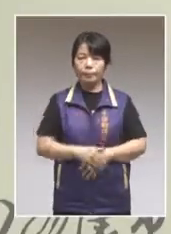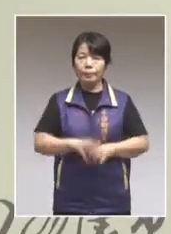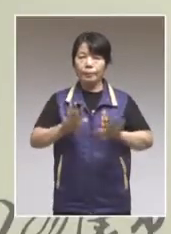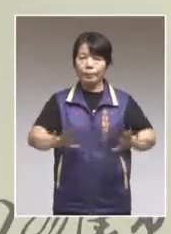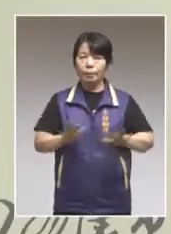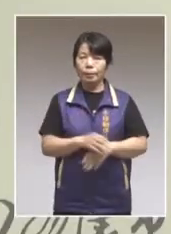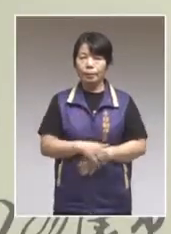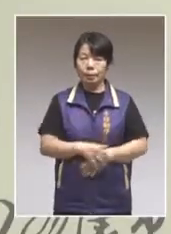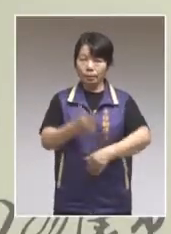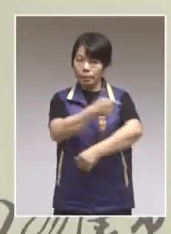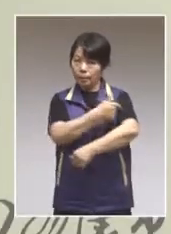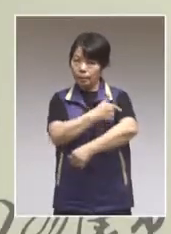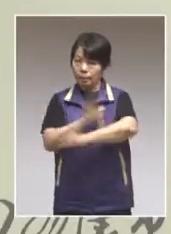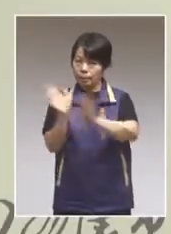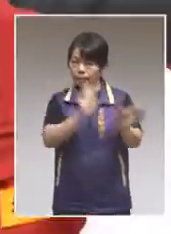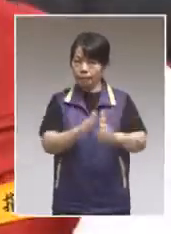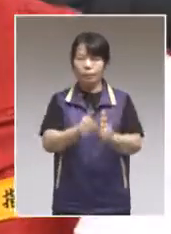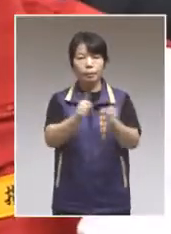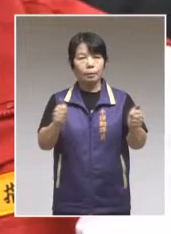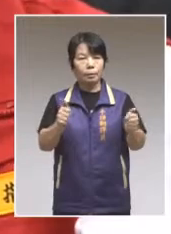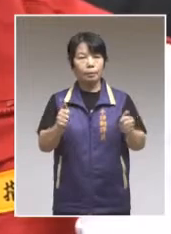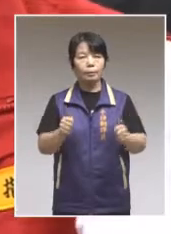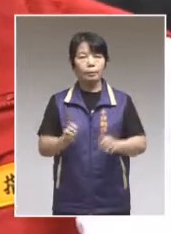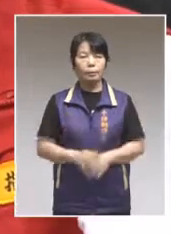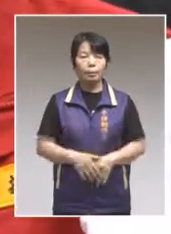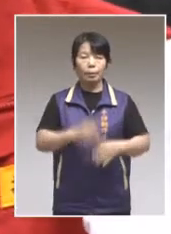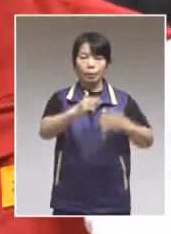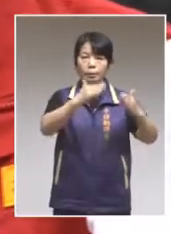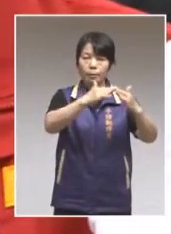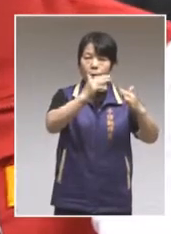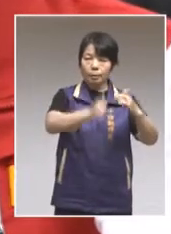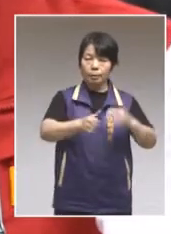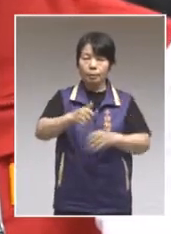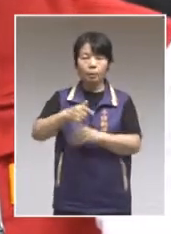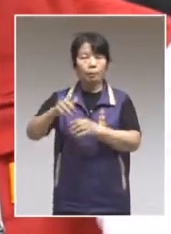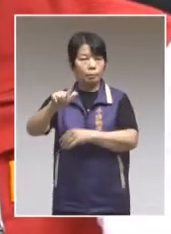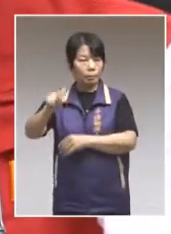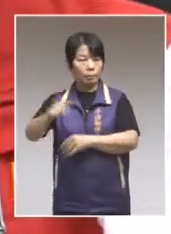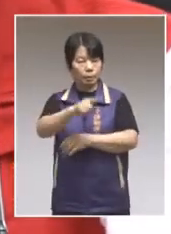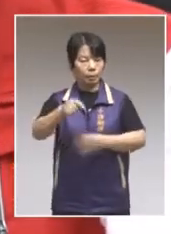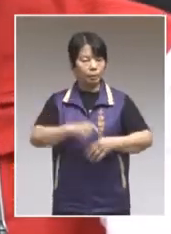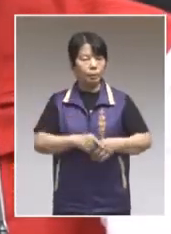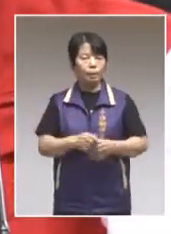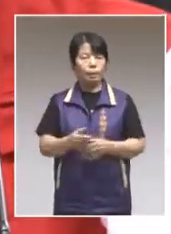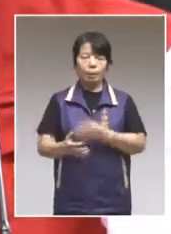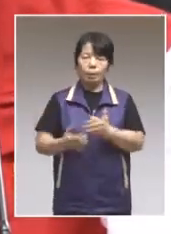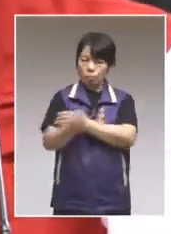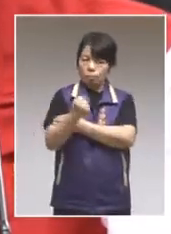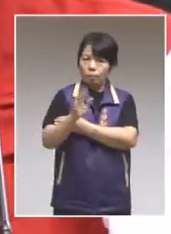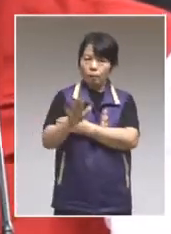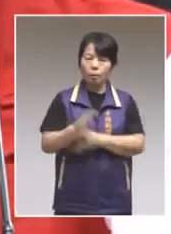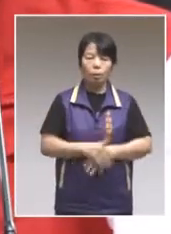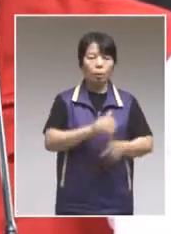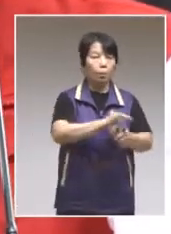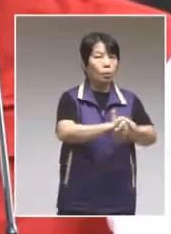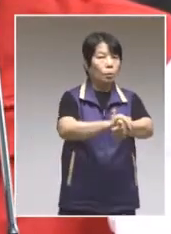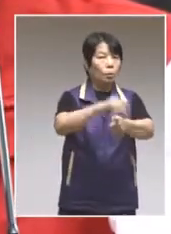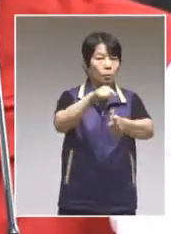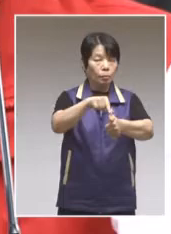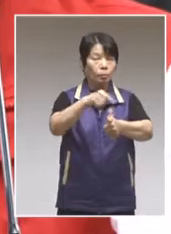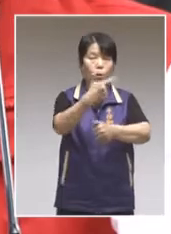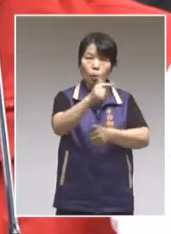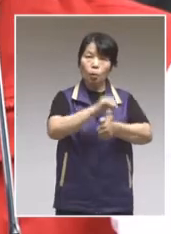天打疫苗的状况我想要特别谢谢很多我们的校长跟老师也非常的用心像在六龟的新发国小还会